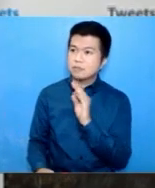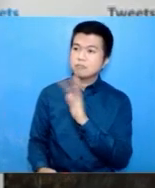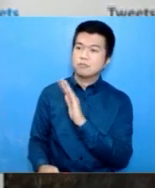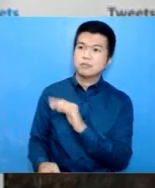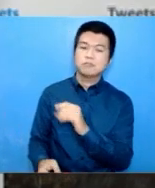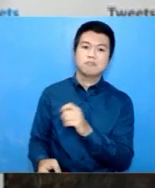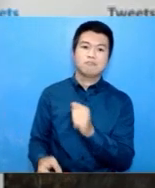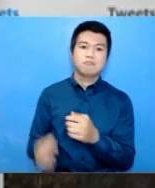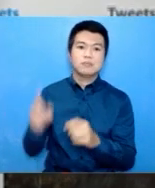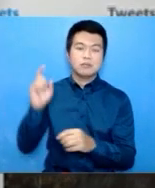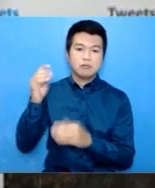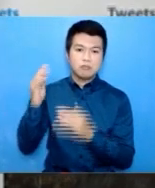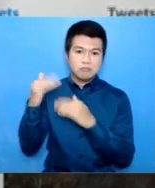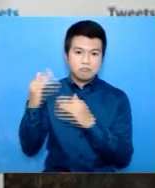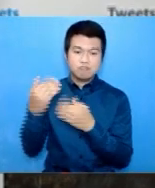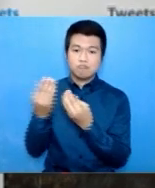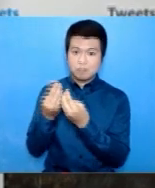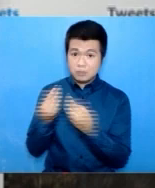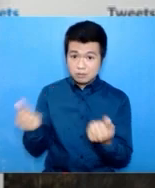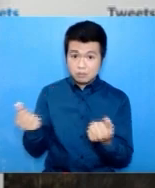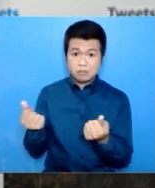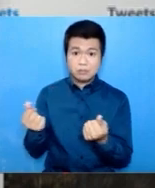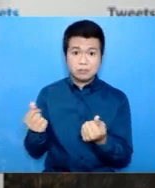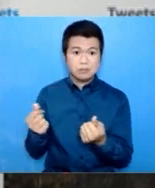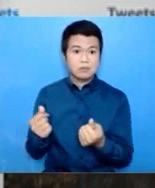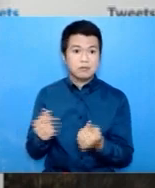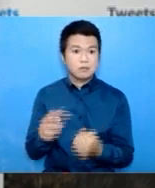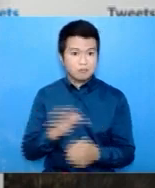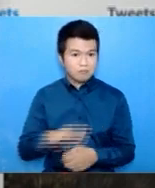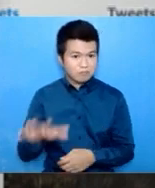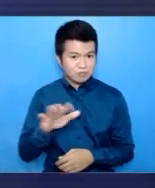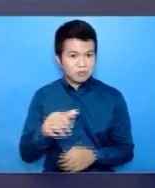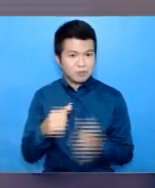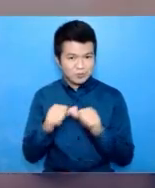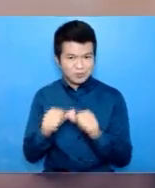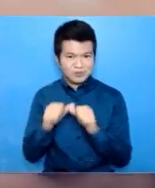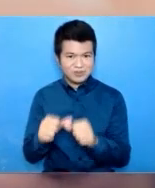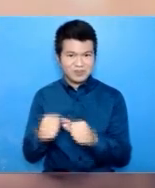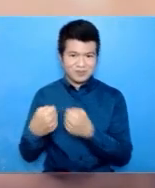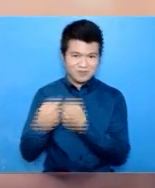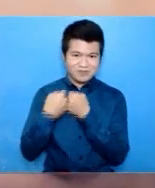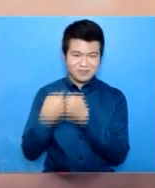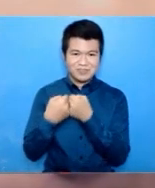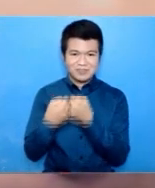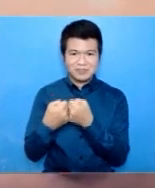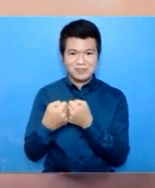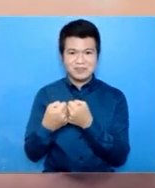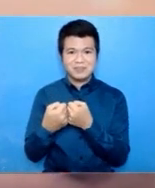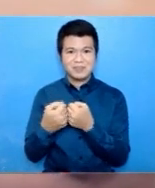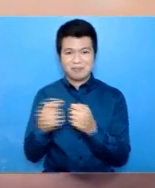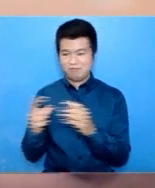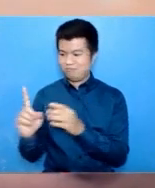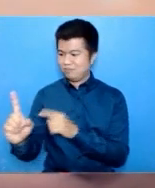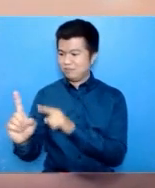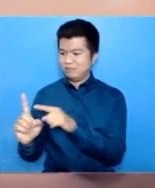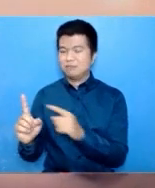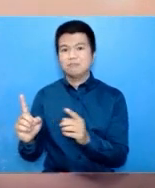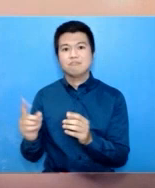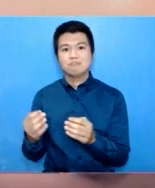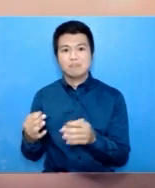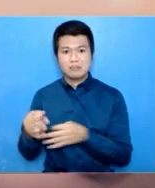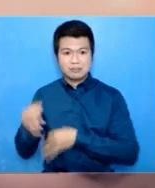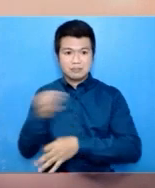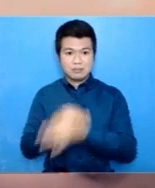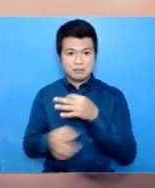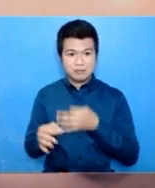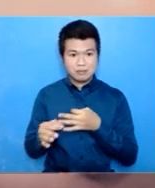paggaling. Pero don't worry, fight fans! Tuloy ang boxing! Nakaset na agad ang next na makakalaban ni Pacquiao. Si Yordanis